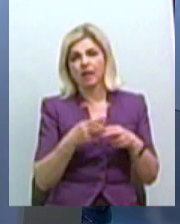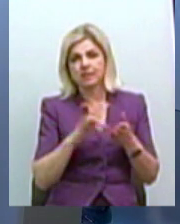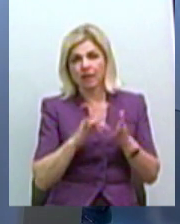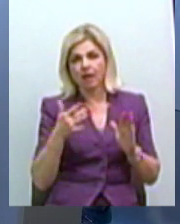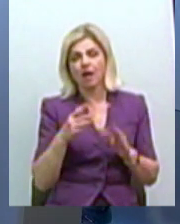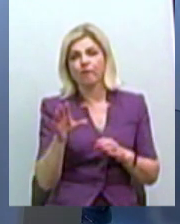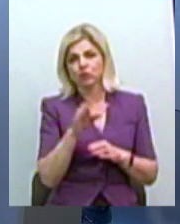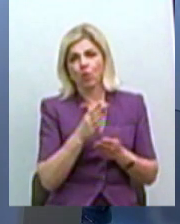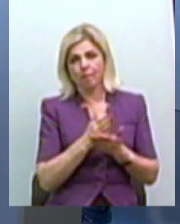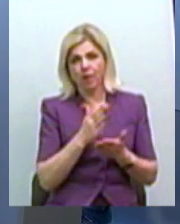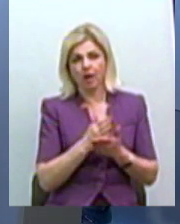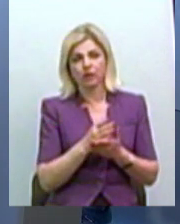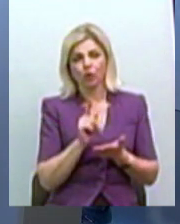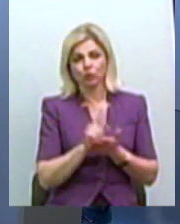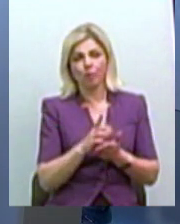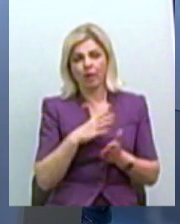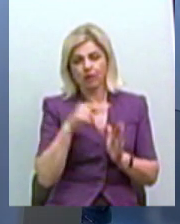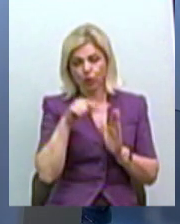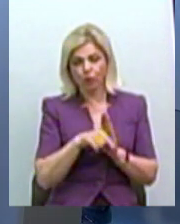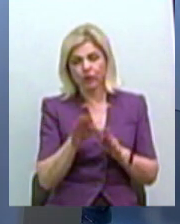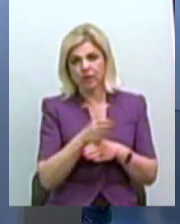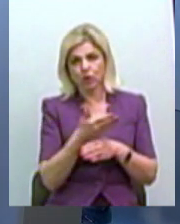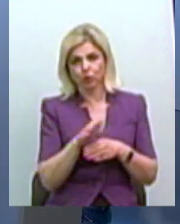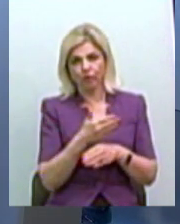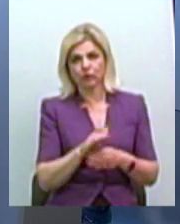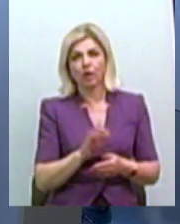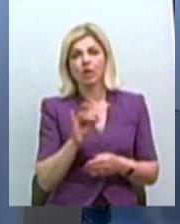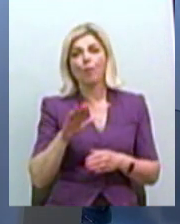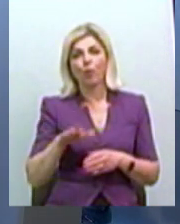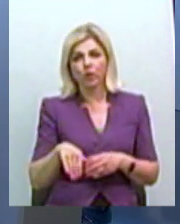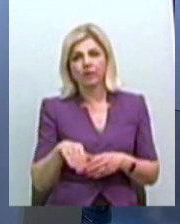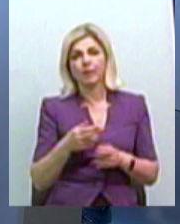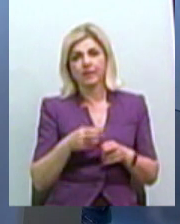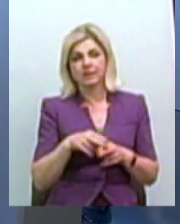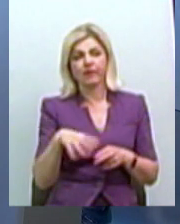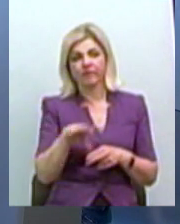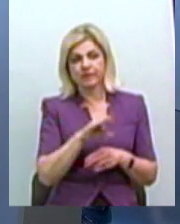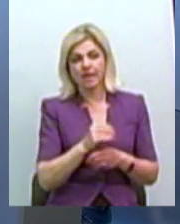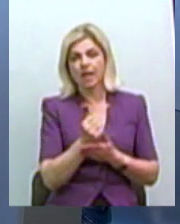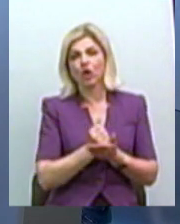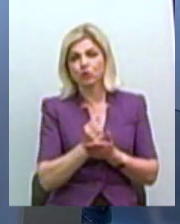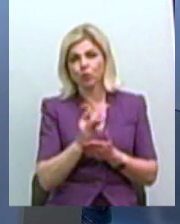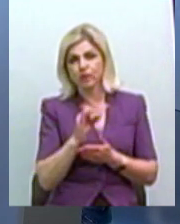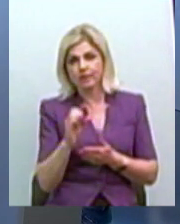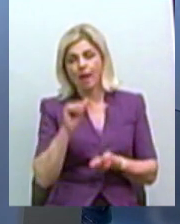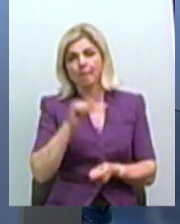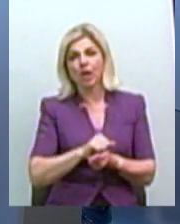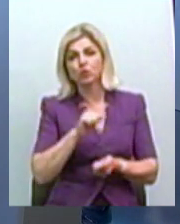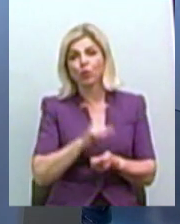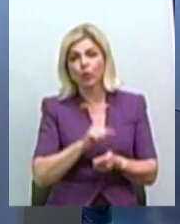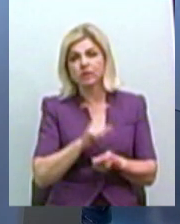також має бути глибоко відсортовано. І вже потім ці всі ресурси там пресуються